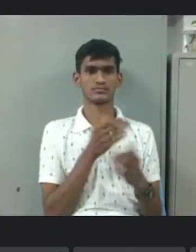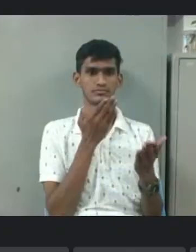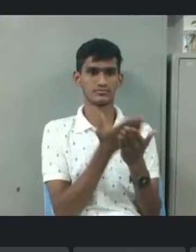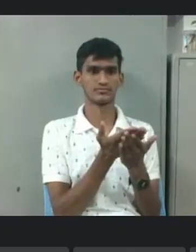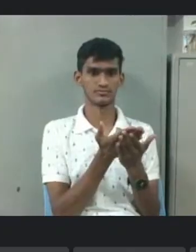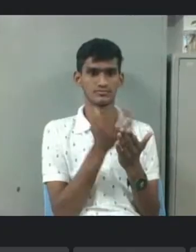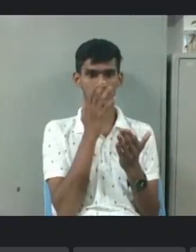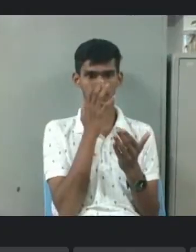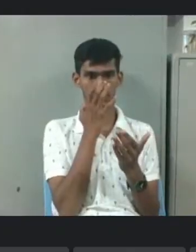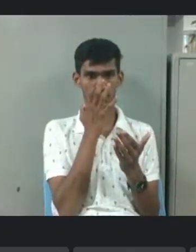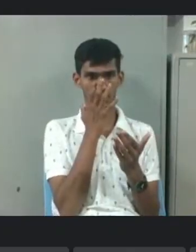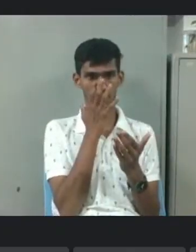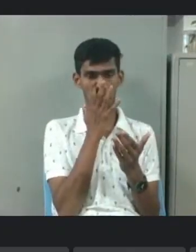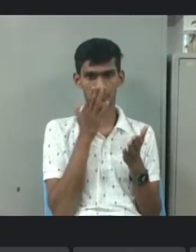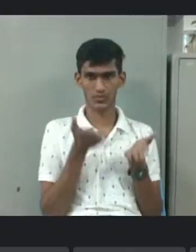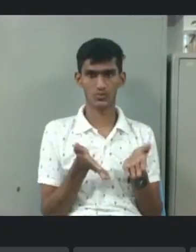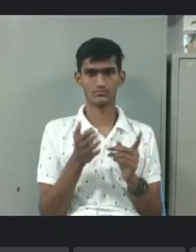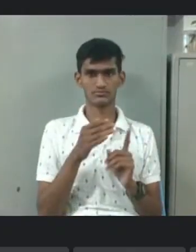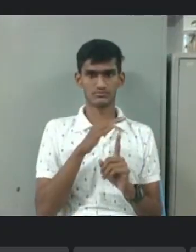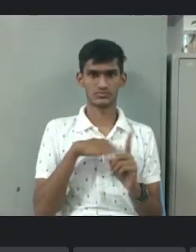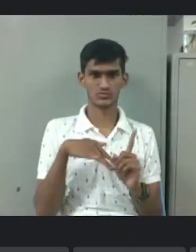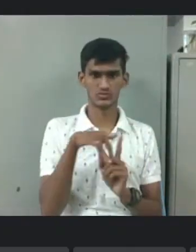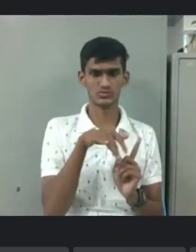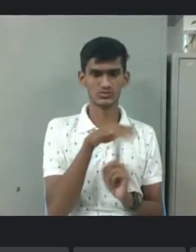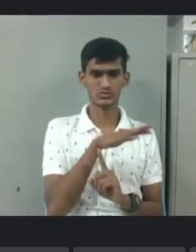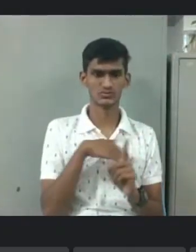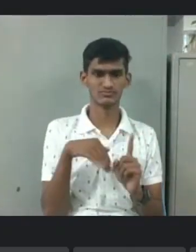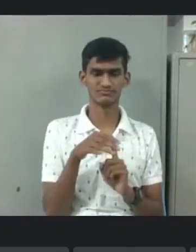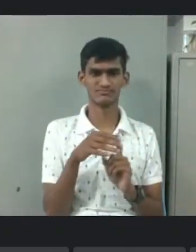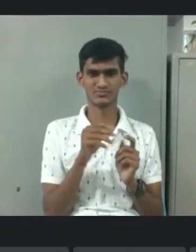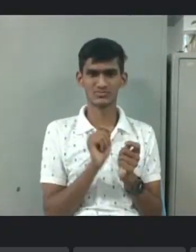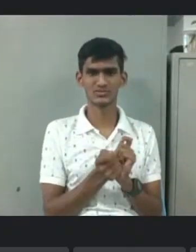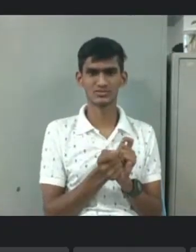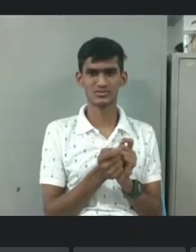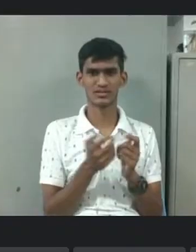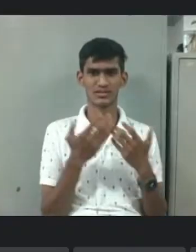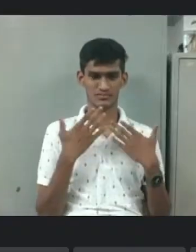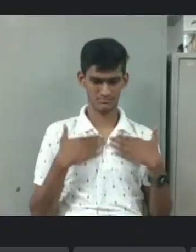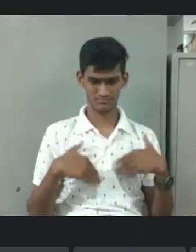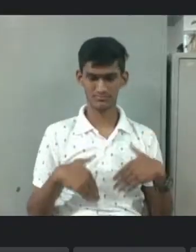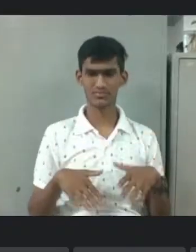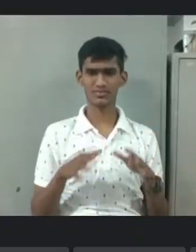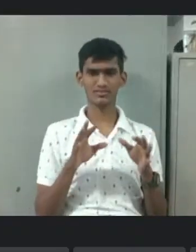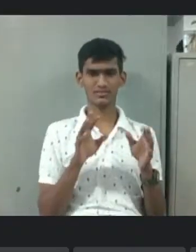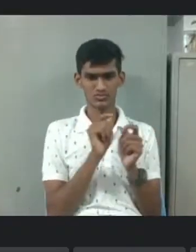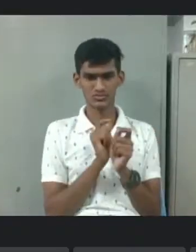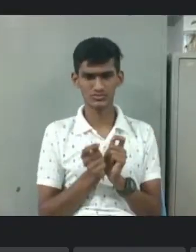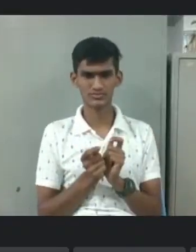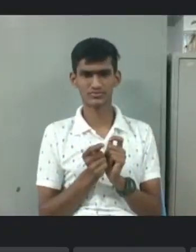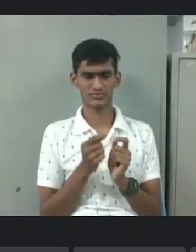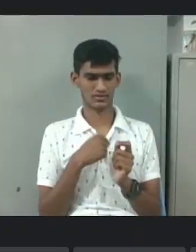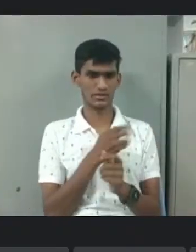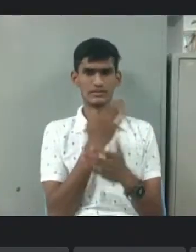അതാണ് നമ്മൾ പറഞ്ഞത്. അവസ്ഥയിൽ മാറ്റങ്ങൾ ചിലപ്പോൾ സംഭവിക്കാം. അപ്പൊ അത് മുമ്പുണ്ടാവാതിരുന്ന ഒരു കാരണമാണ്, പിന്നീട് വന്നിരിക്കുന്ന ഒരു